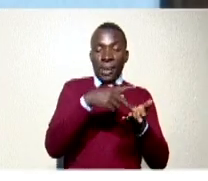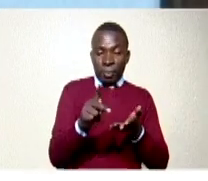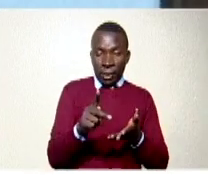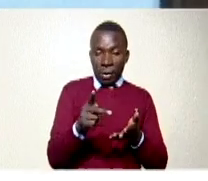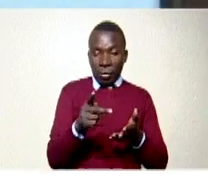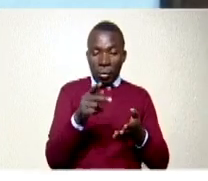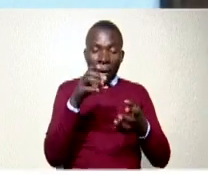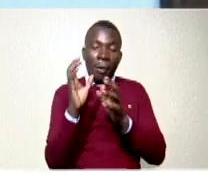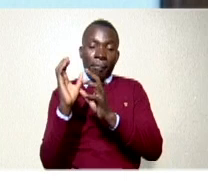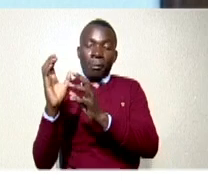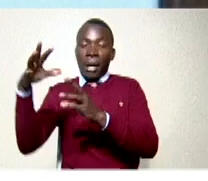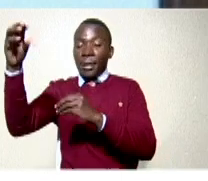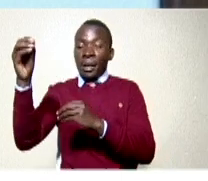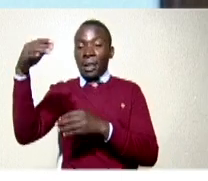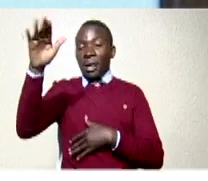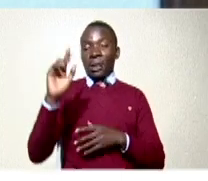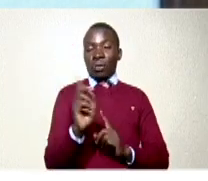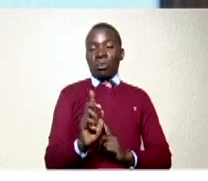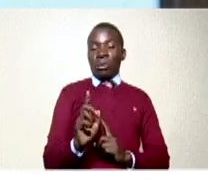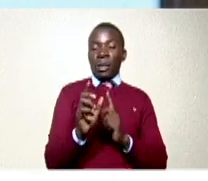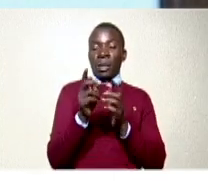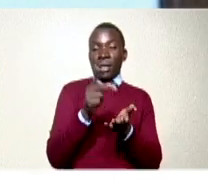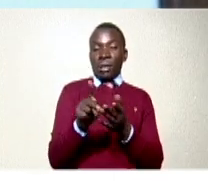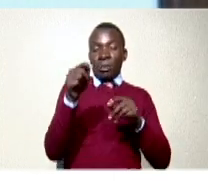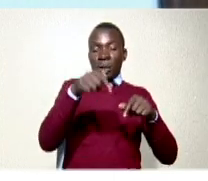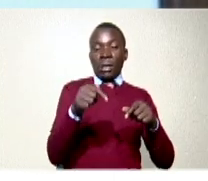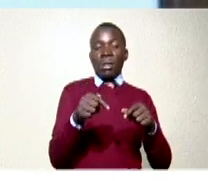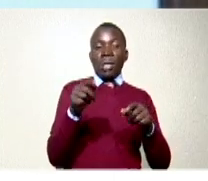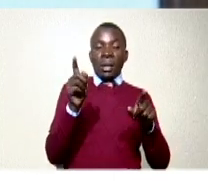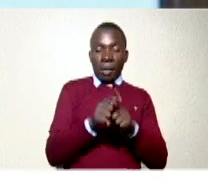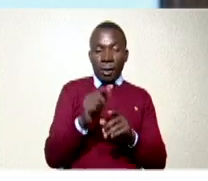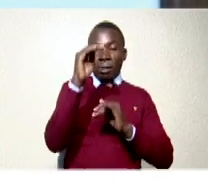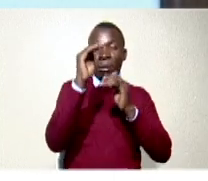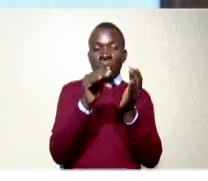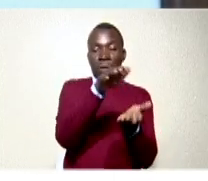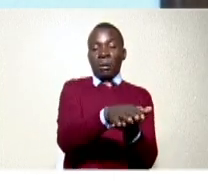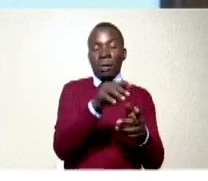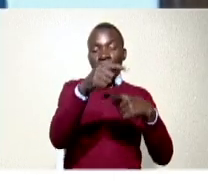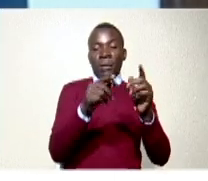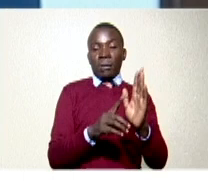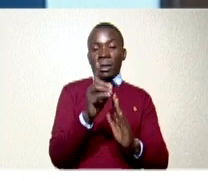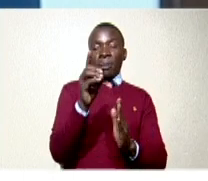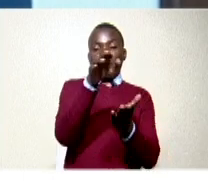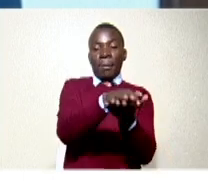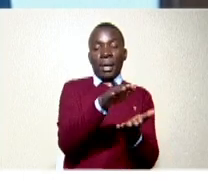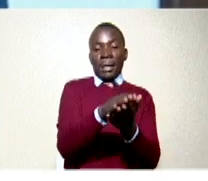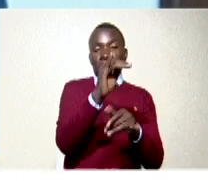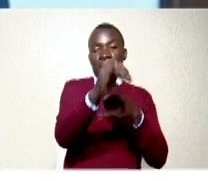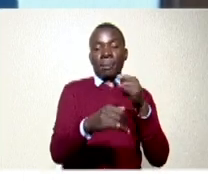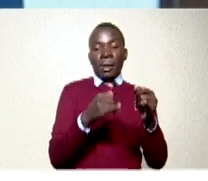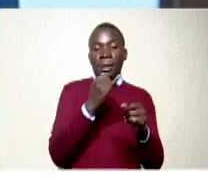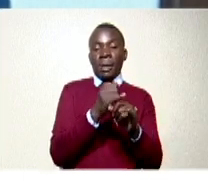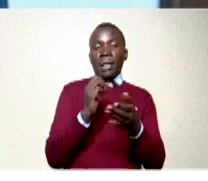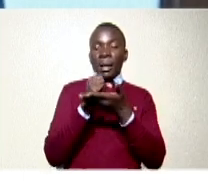hano kandi urebye urwego rw'imari yacu ukuntu rwakomeje gutera imbere mu myaka icumi ishize ayo mabanki y'abanyamahanga arimo niyo arimo